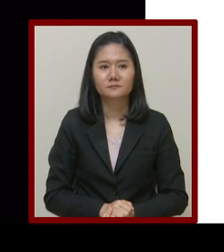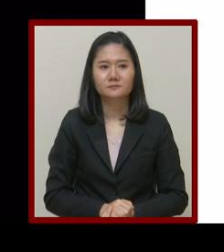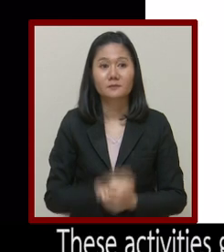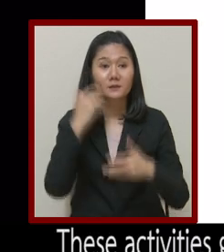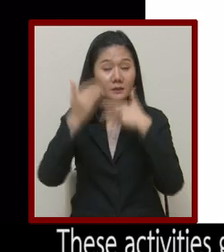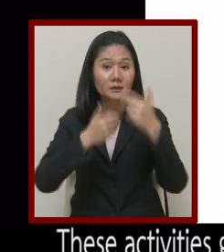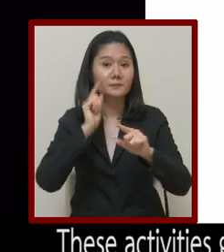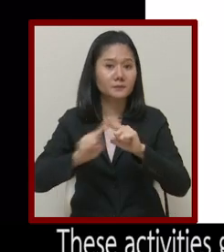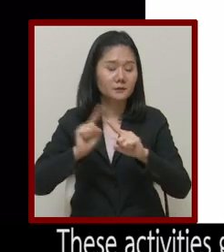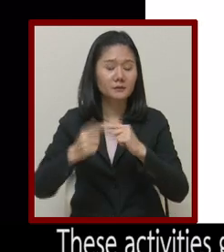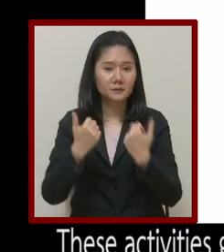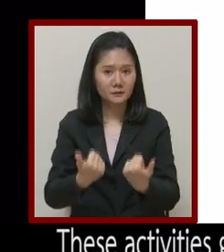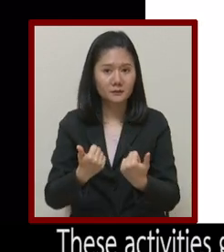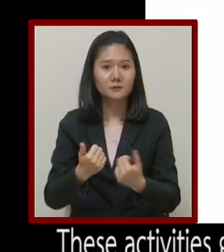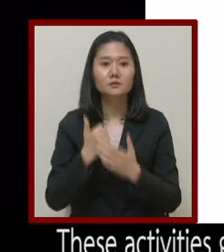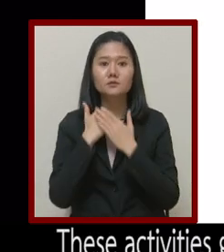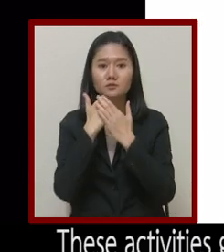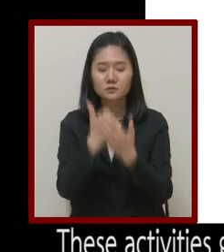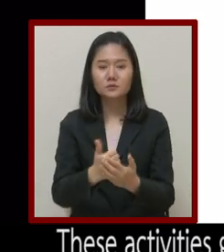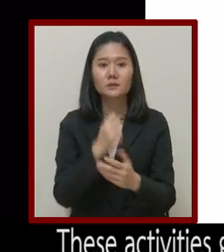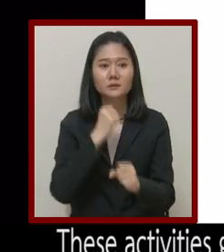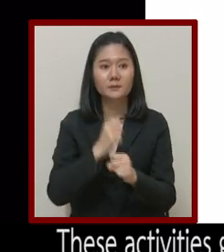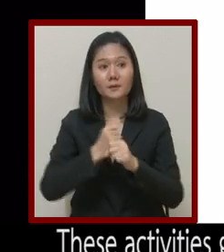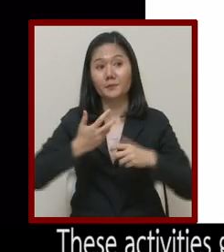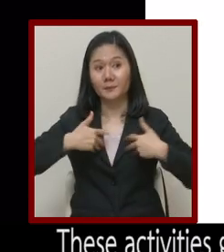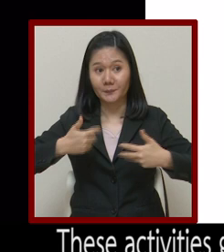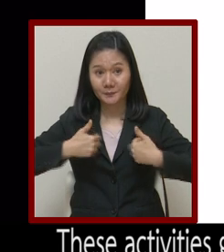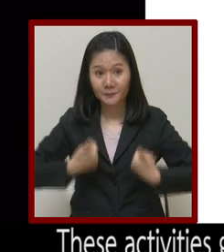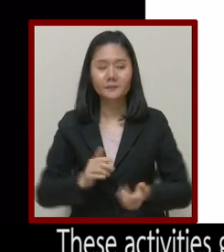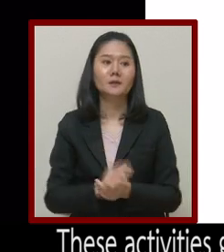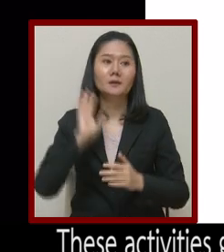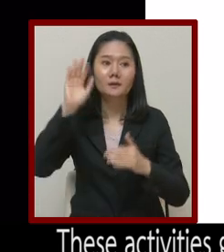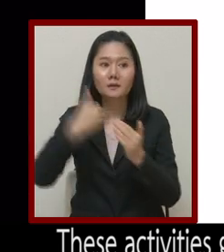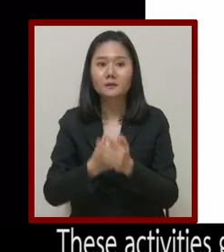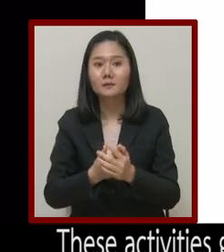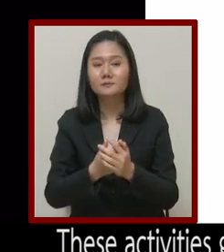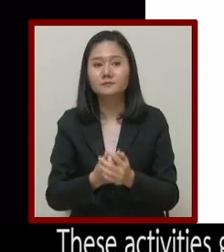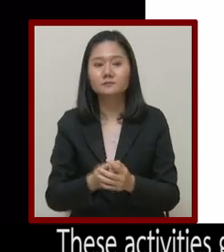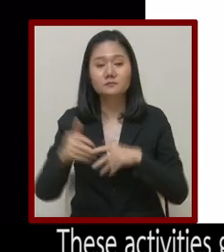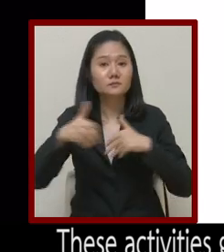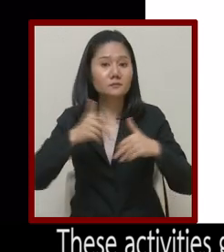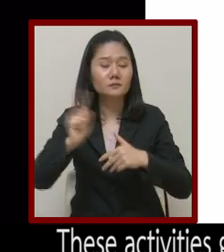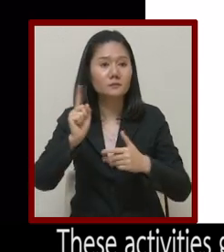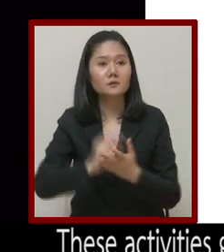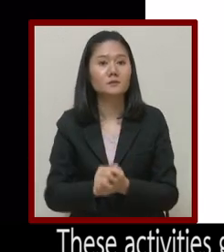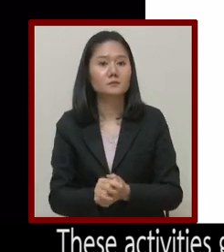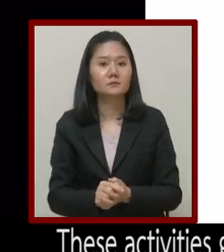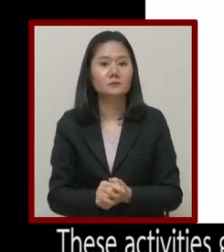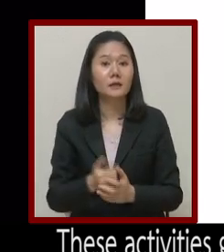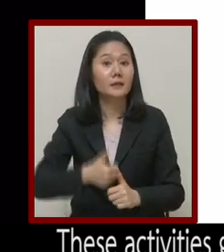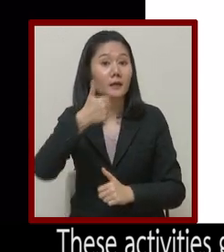กิจกรรมเหล่านี้ก็ช่วยสร้างความสนุกสนานเพลิดเพลินหลังจากนั้นผลพลอยได้ของชุมชนได้อะไรต่อ